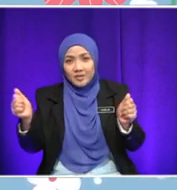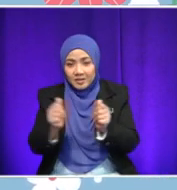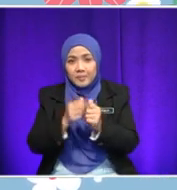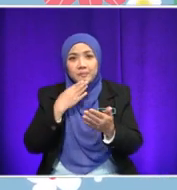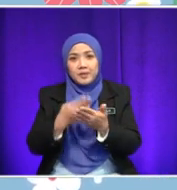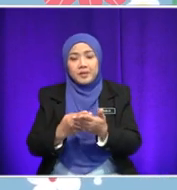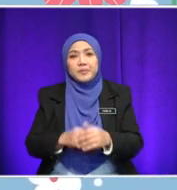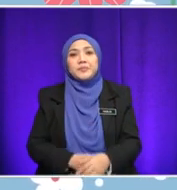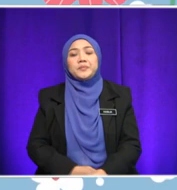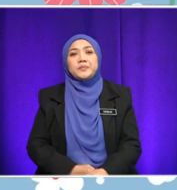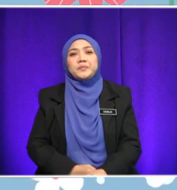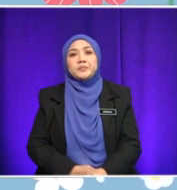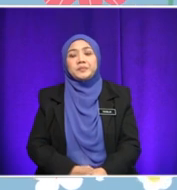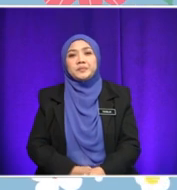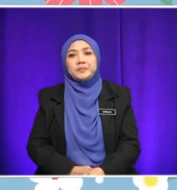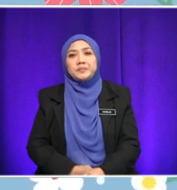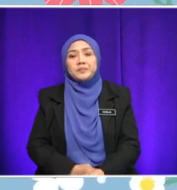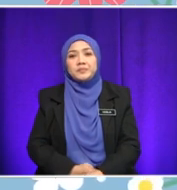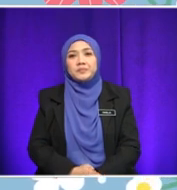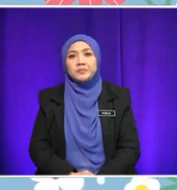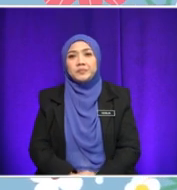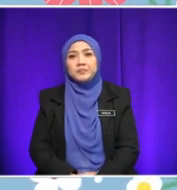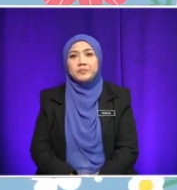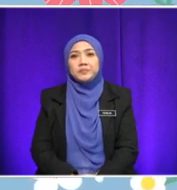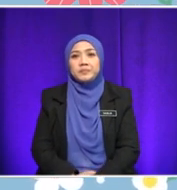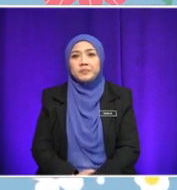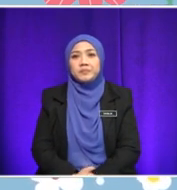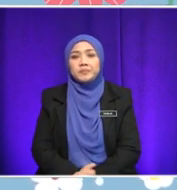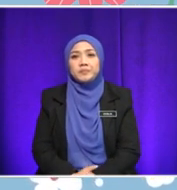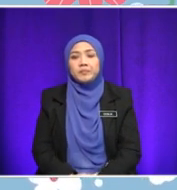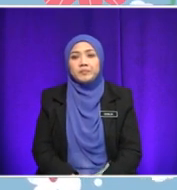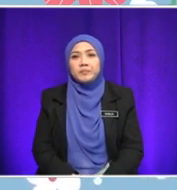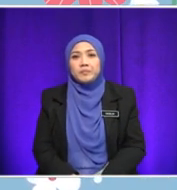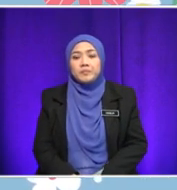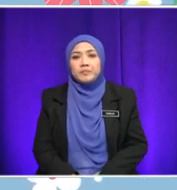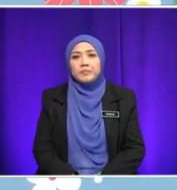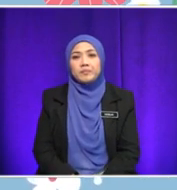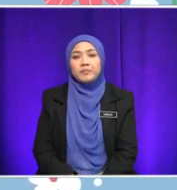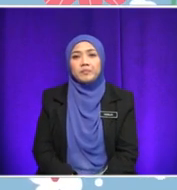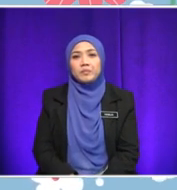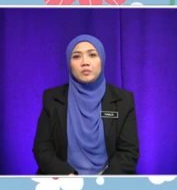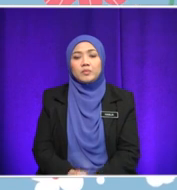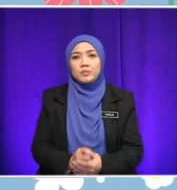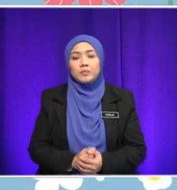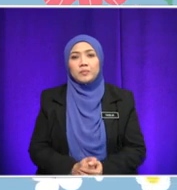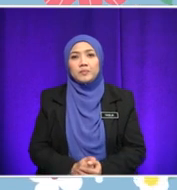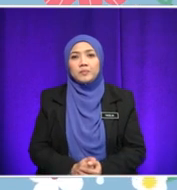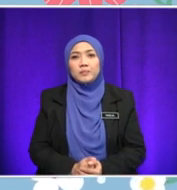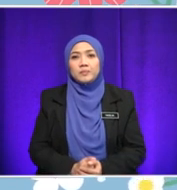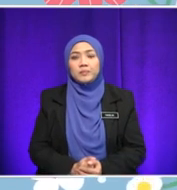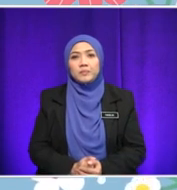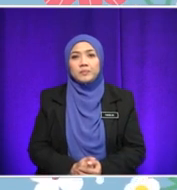saya masukkan di sini lebih tebal dan juga lebih Kukuh supaya dia tidak bergerak